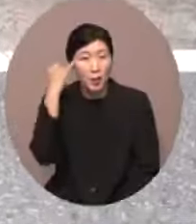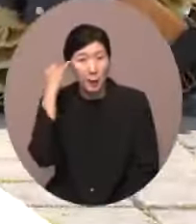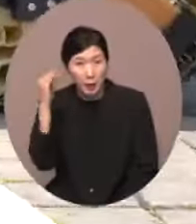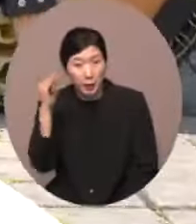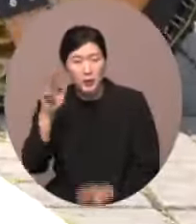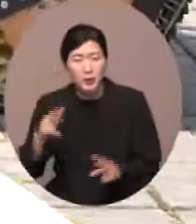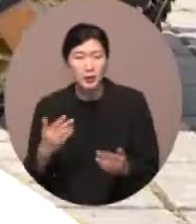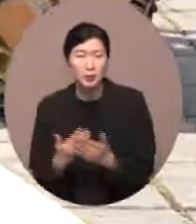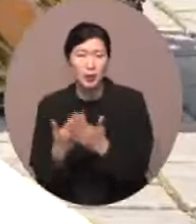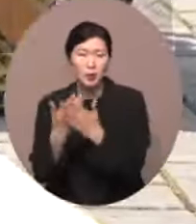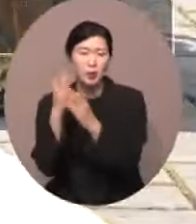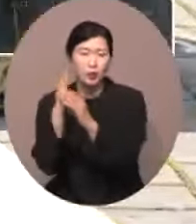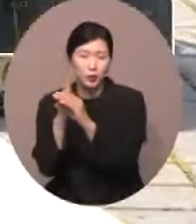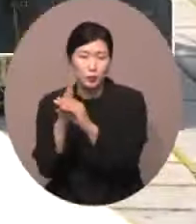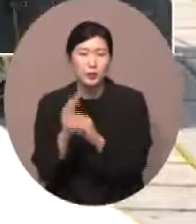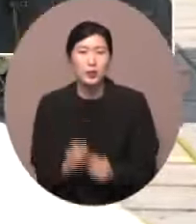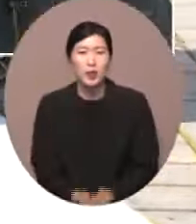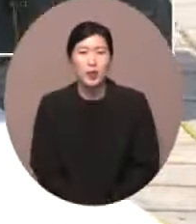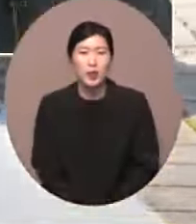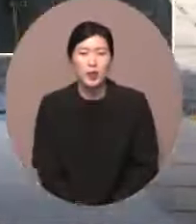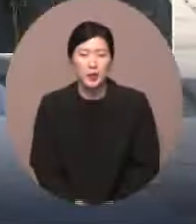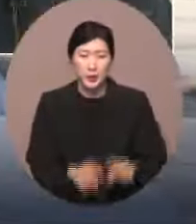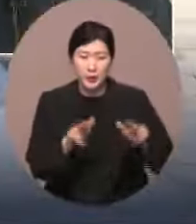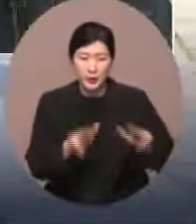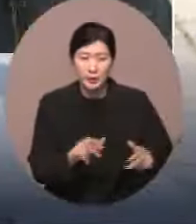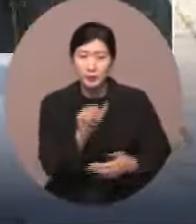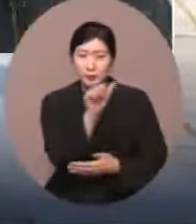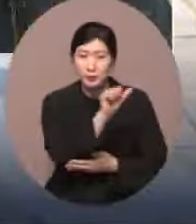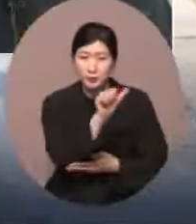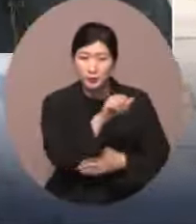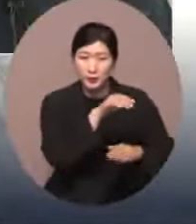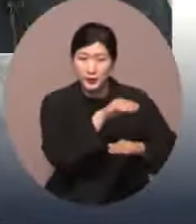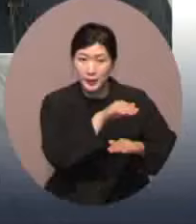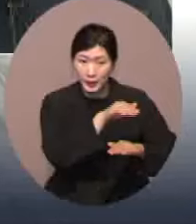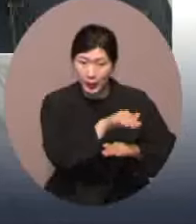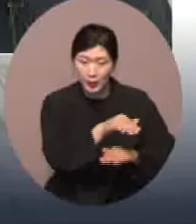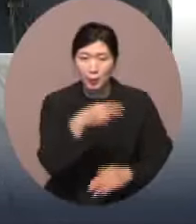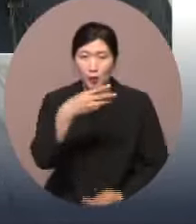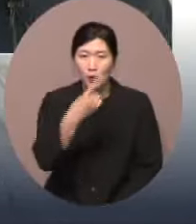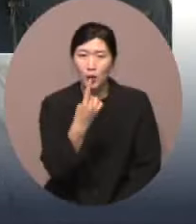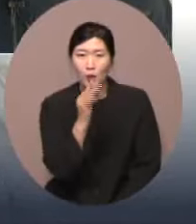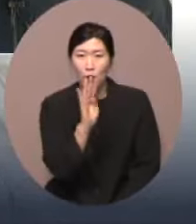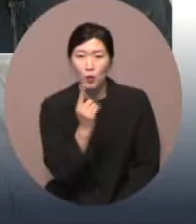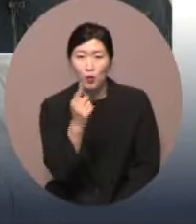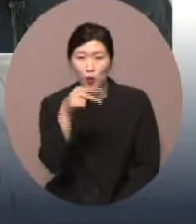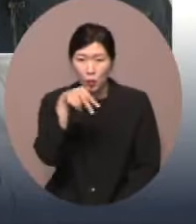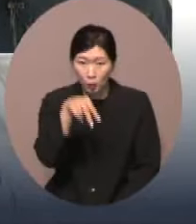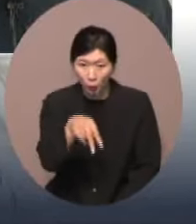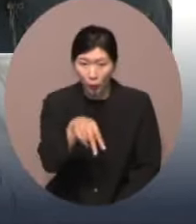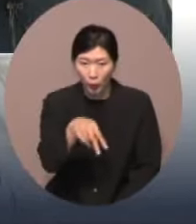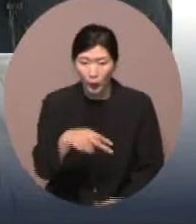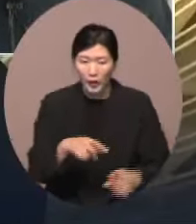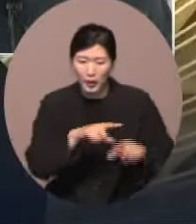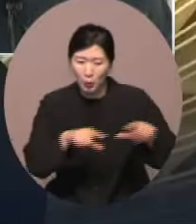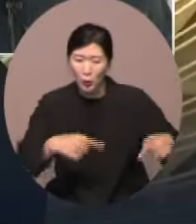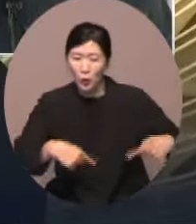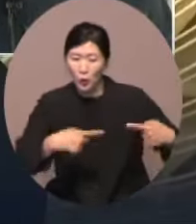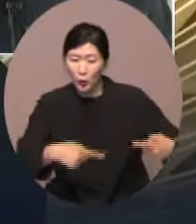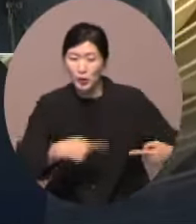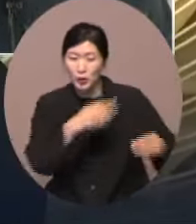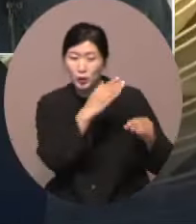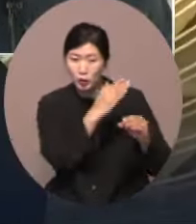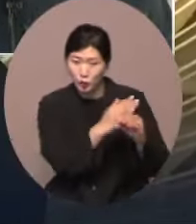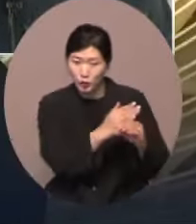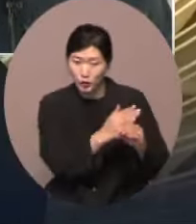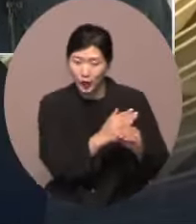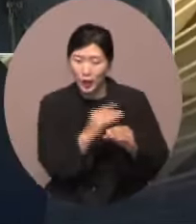진화하고 있습니다 현재는 자동차 같은 곳이나 다른 탑승형 로봇 같은 곳에서 일반 휠을 활용하고 있습니다만이